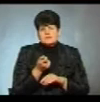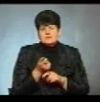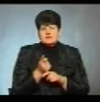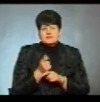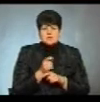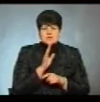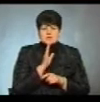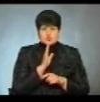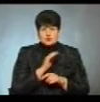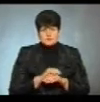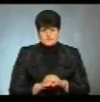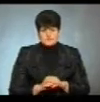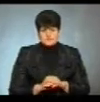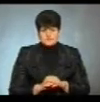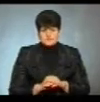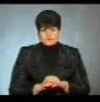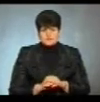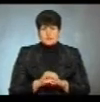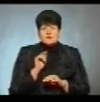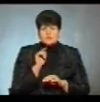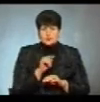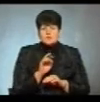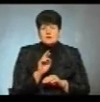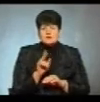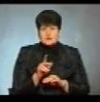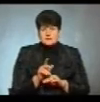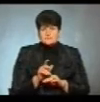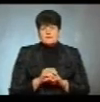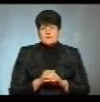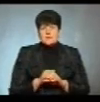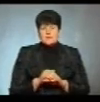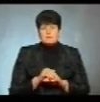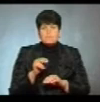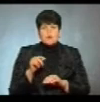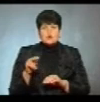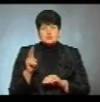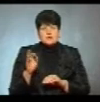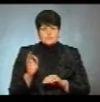переважанням жіночого електорату. Тоді як в Порошенка